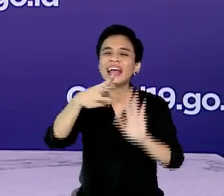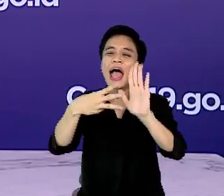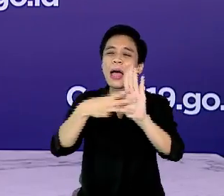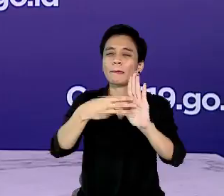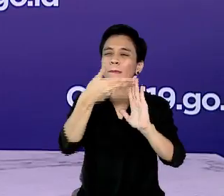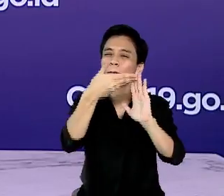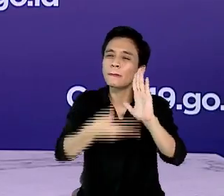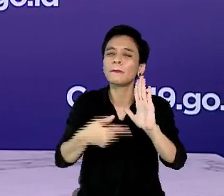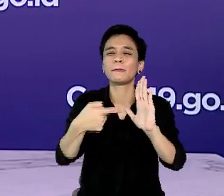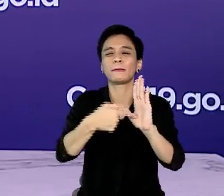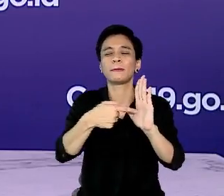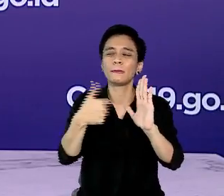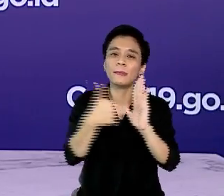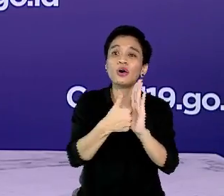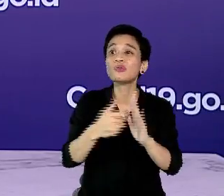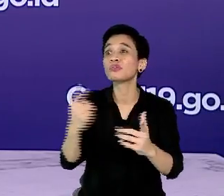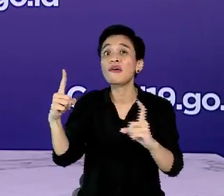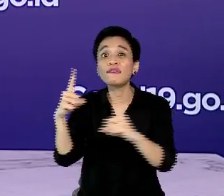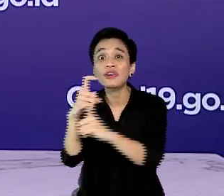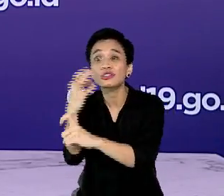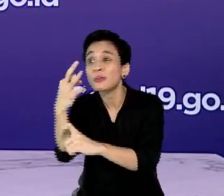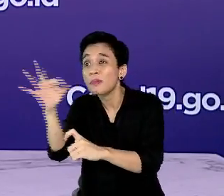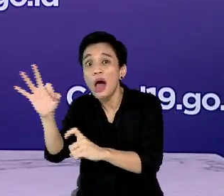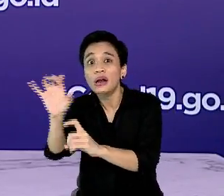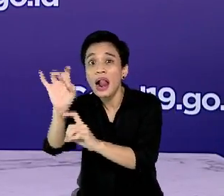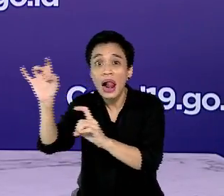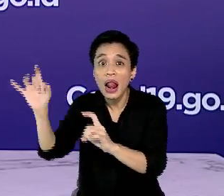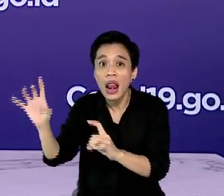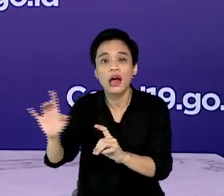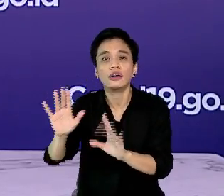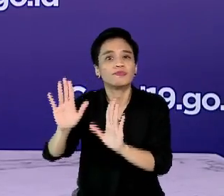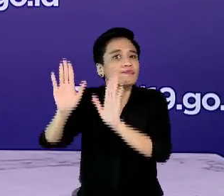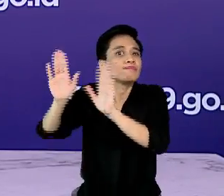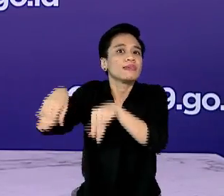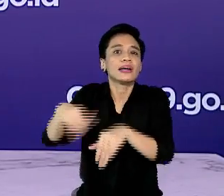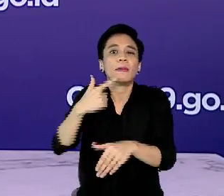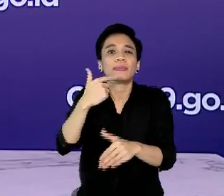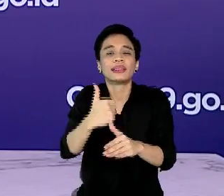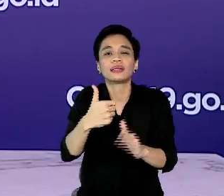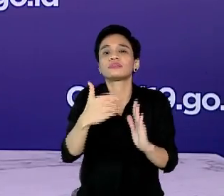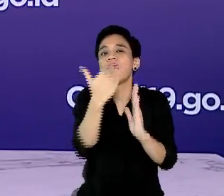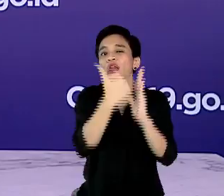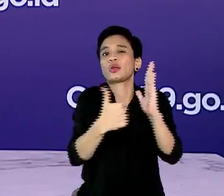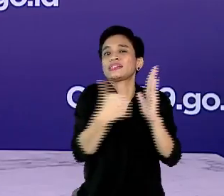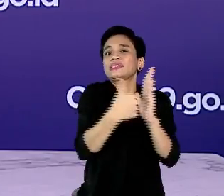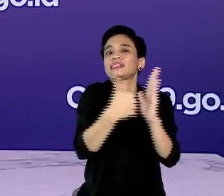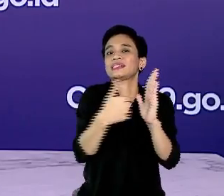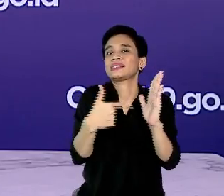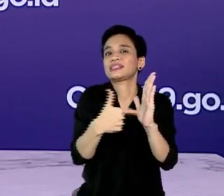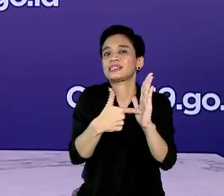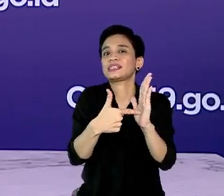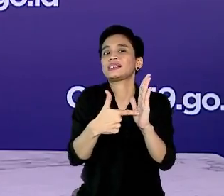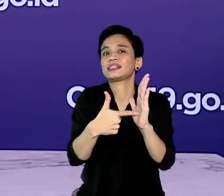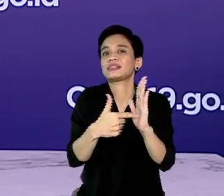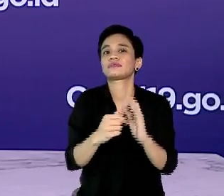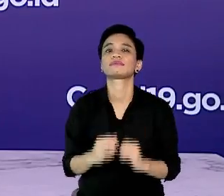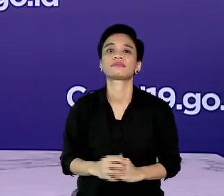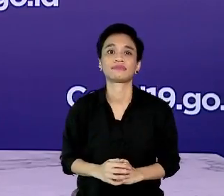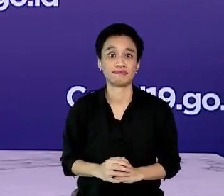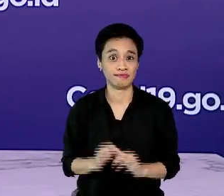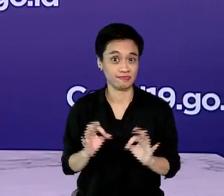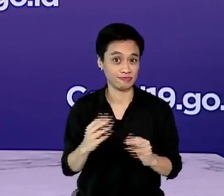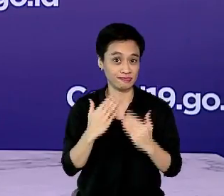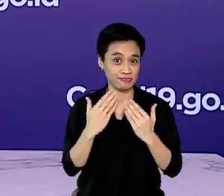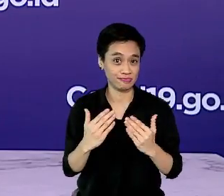itu, apapun variannya, pasti tidak akan meningkatkan penularan. Demikian, terima kasih.